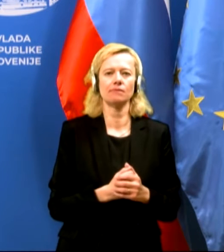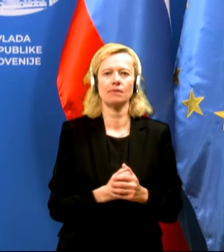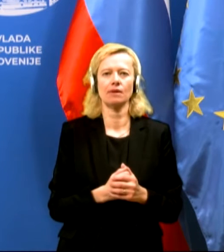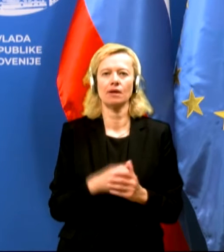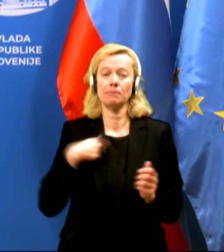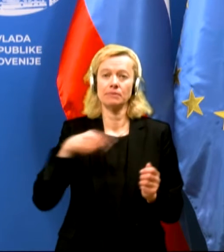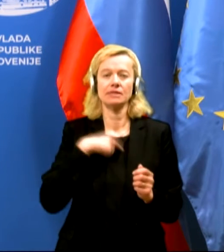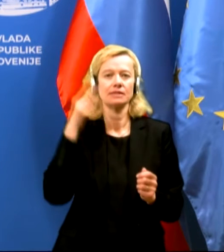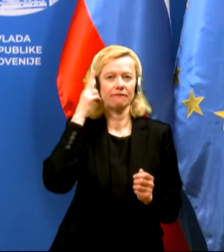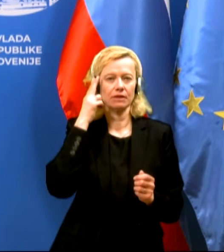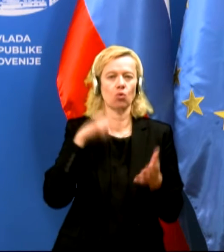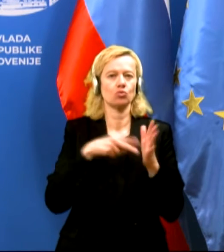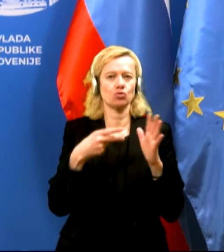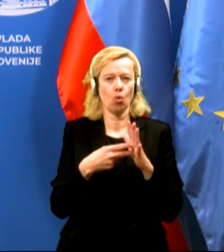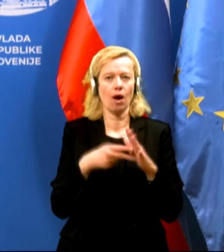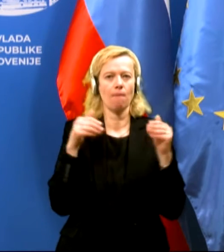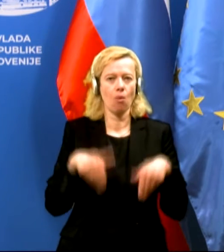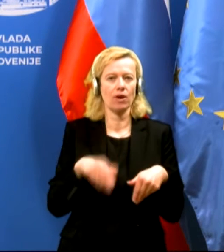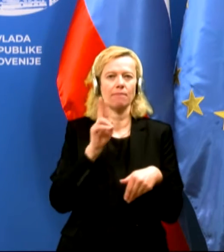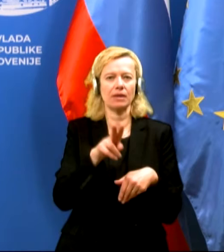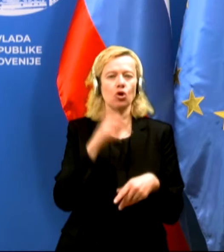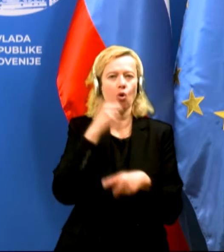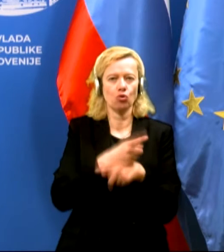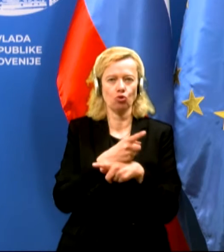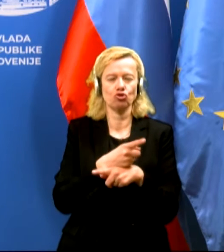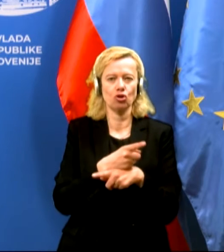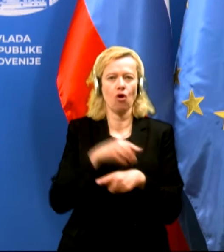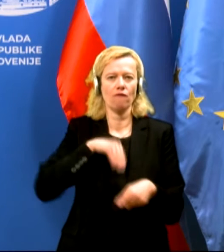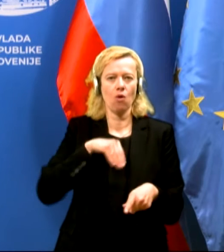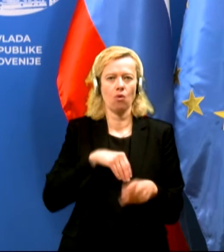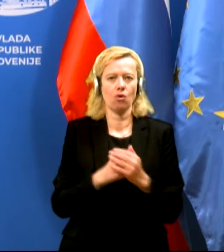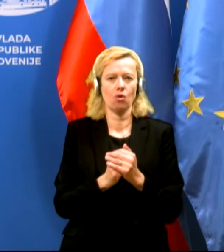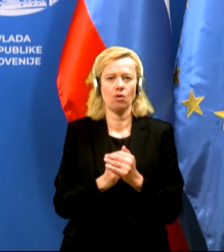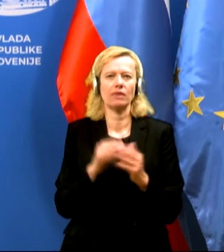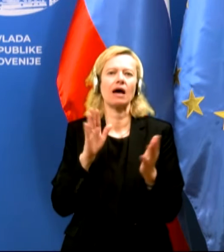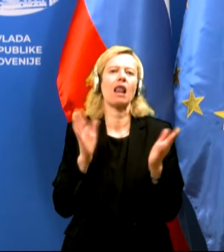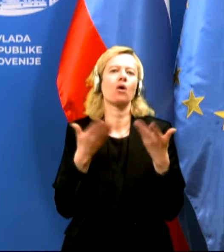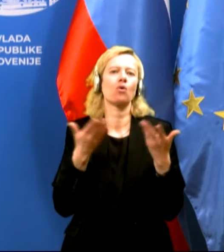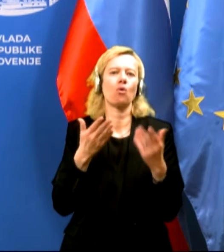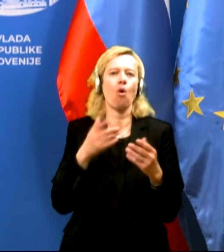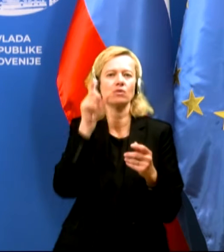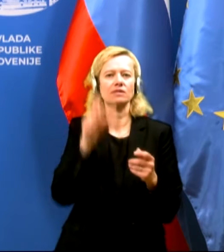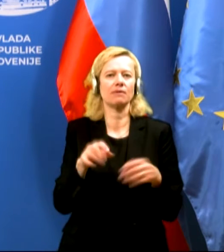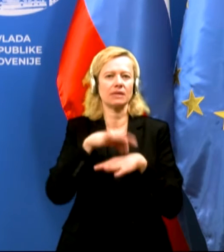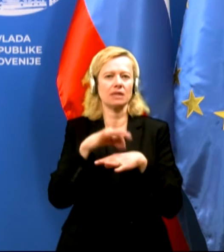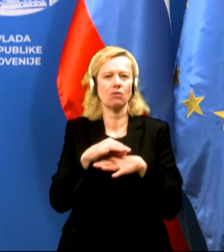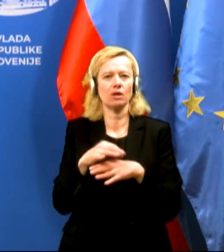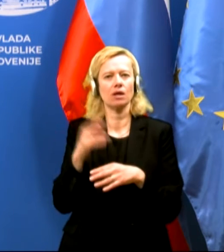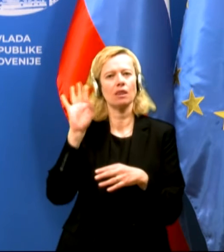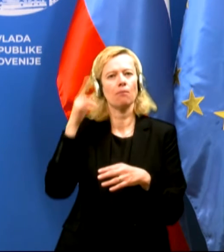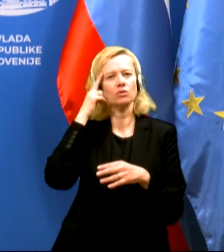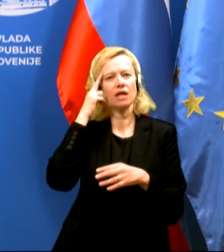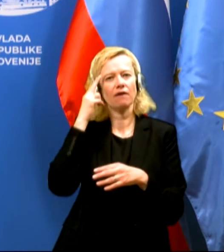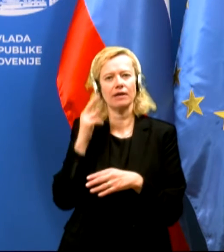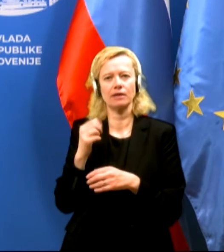se zavedamo, da mora stroka imeti tukaj odločilno vlogo, zato dopuščamo, da osebni zdravnik na podlagi poznavanja pacienta pri